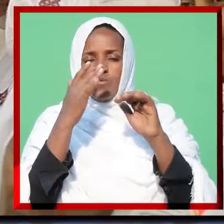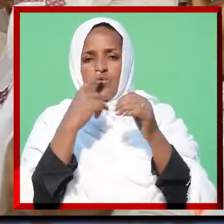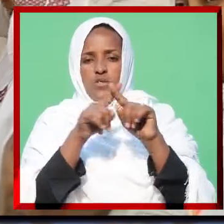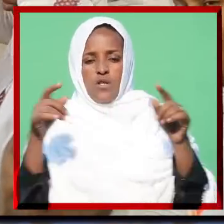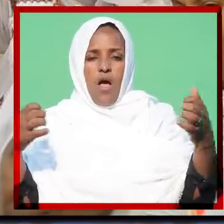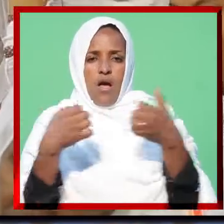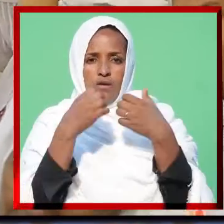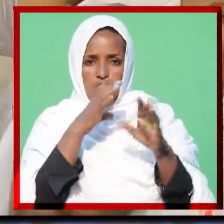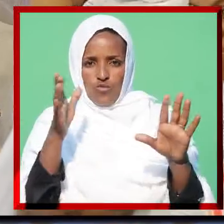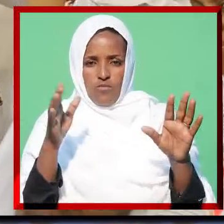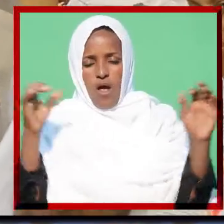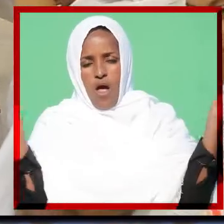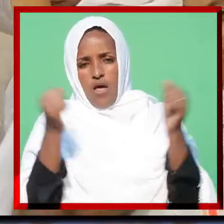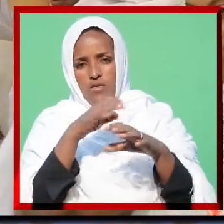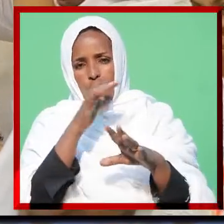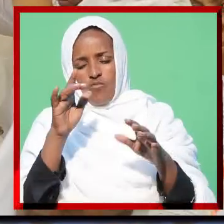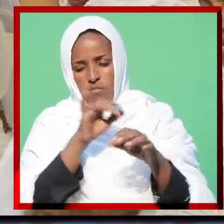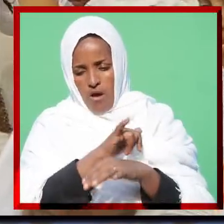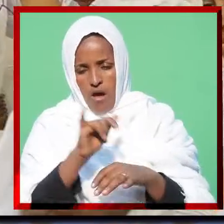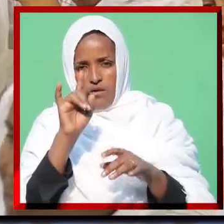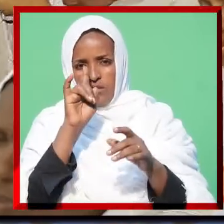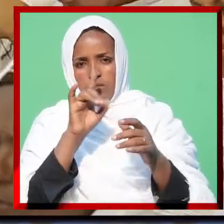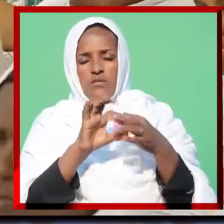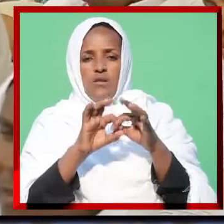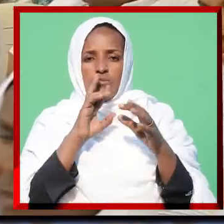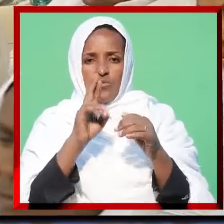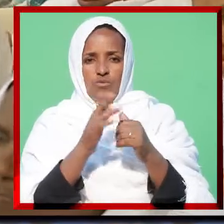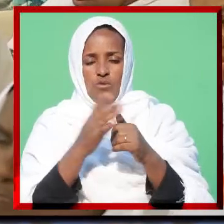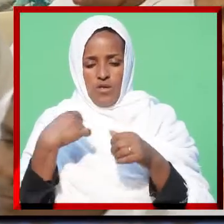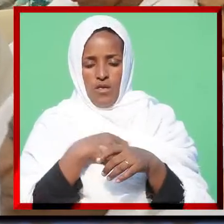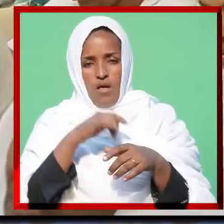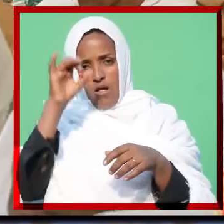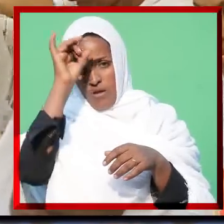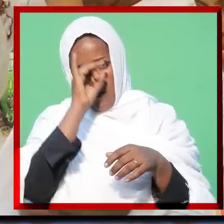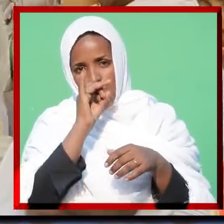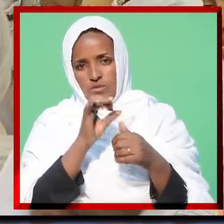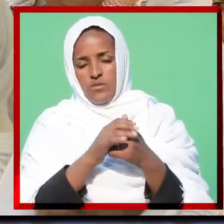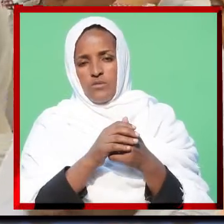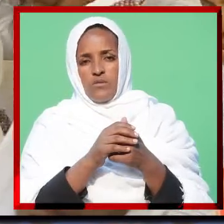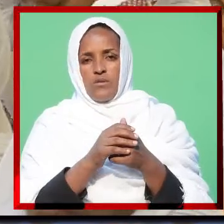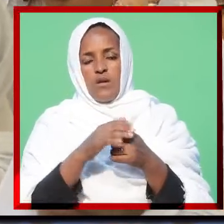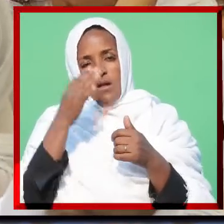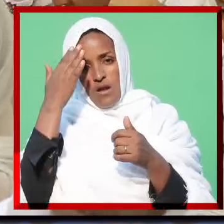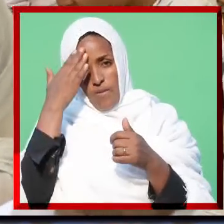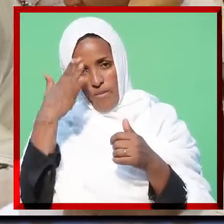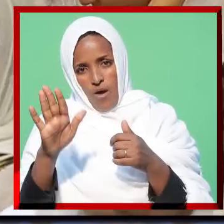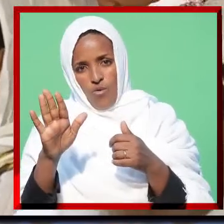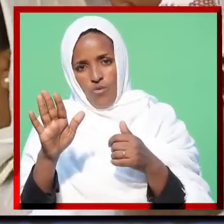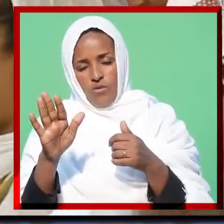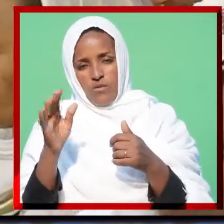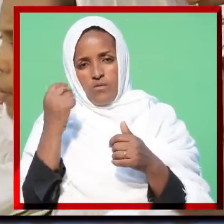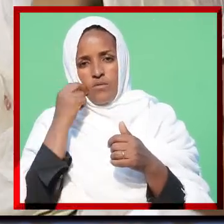የሚጋጩ የሚመስሏል ግን አይጋጩ አይጣሉ አንድ ናቸው። እንደውም የኛ ሊቃውንት